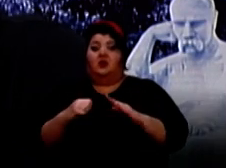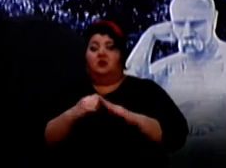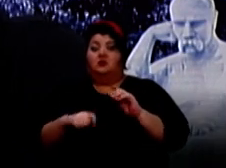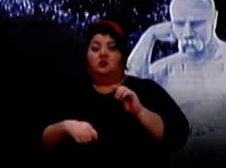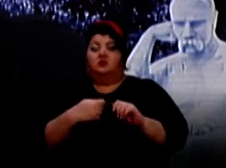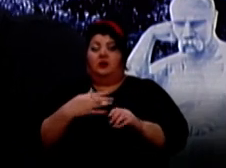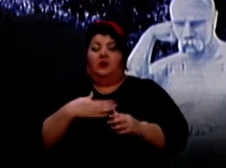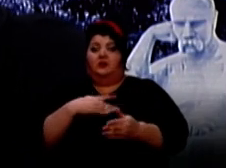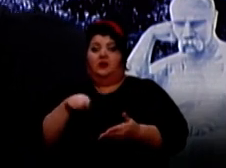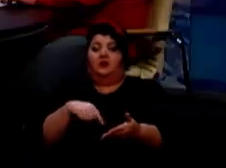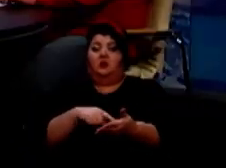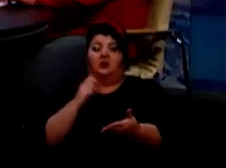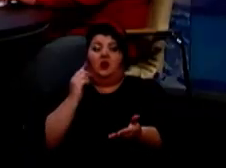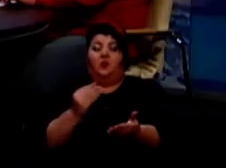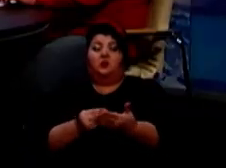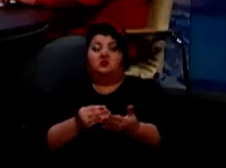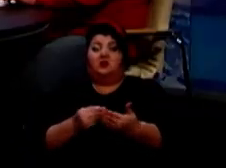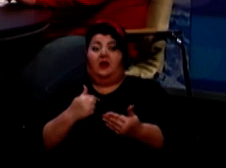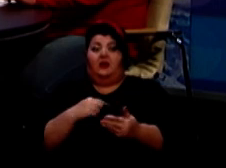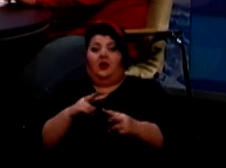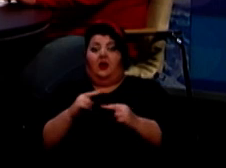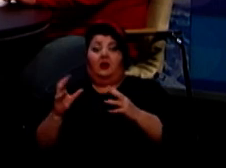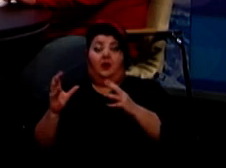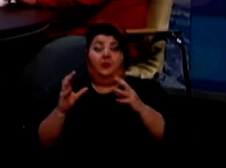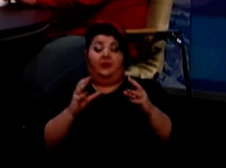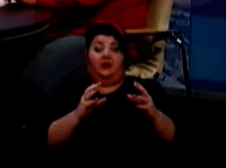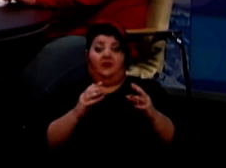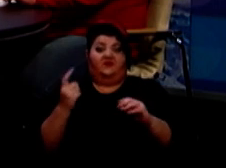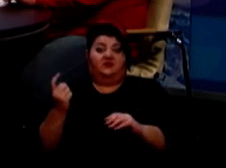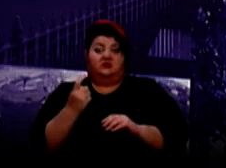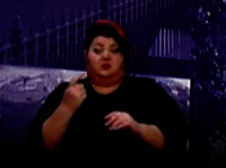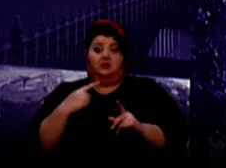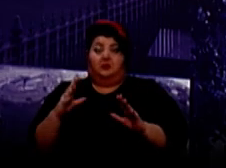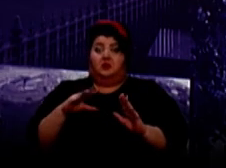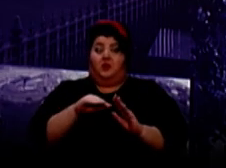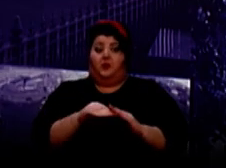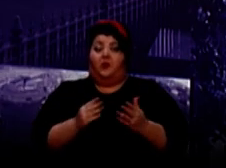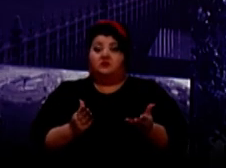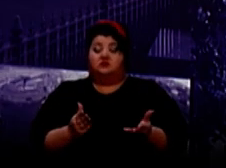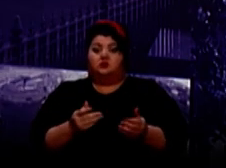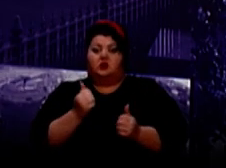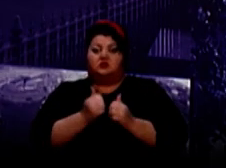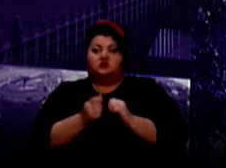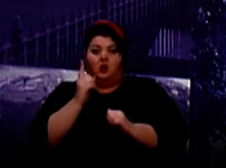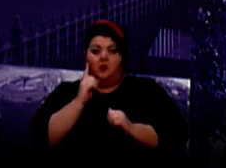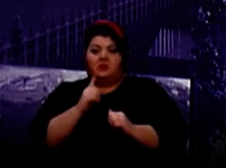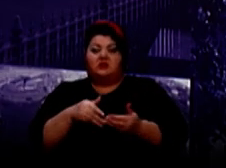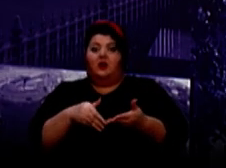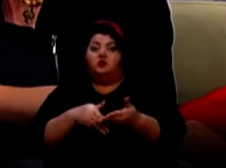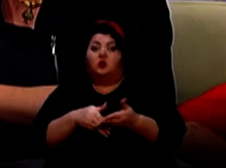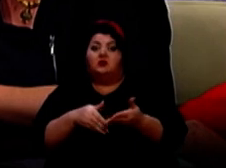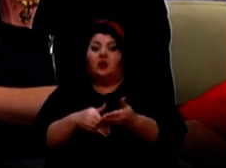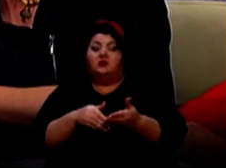наш міський бюджет, який я, як перевізник і сплатник податків, наповнюю. Щомісячні дотації